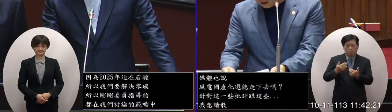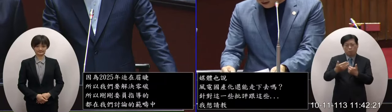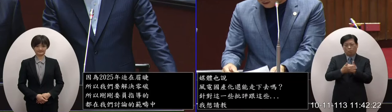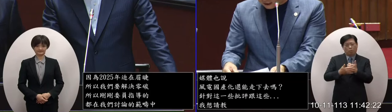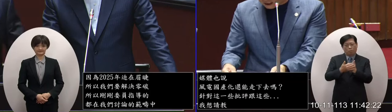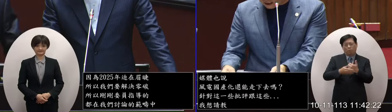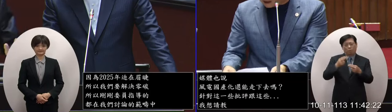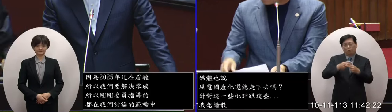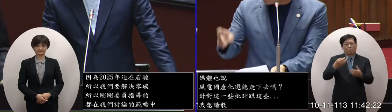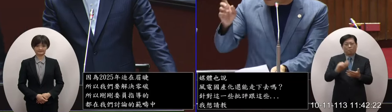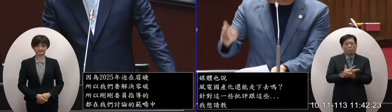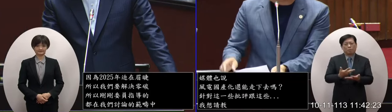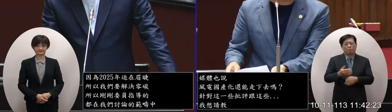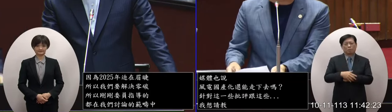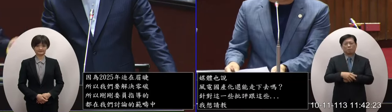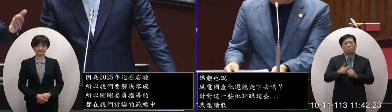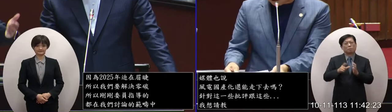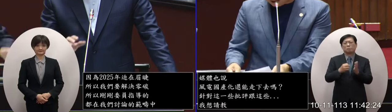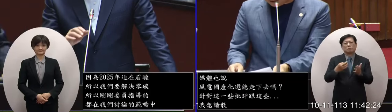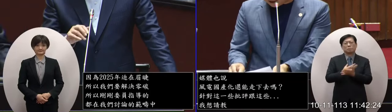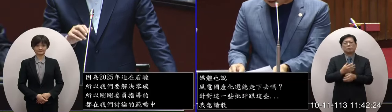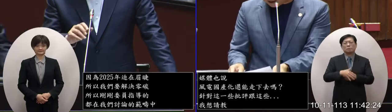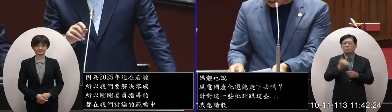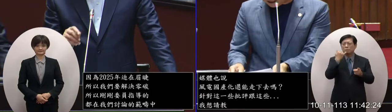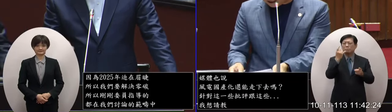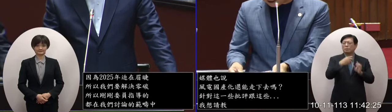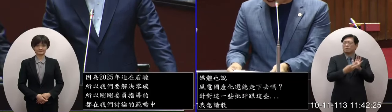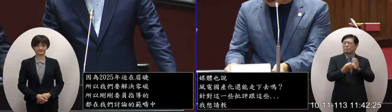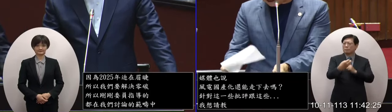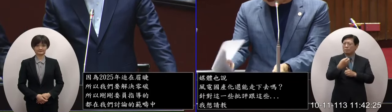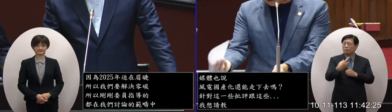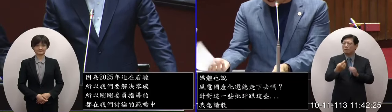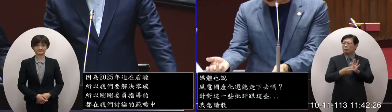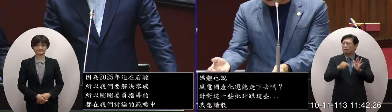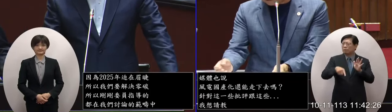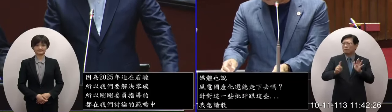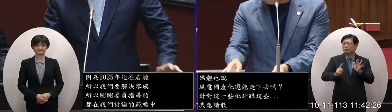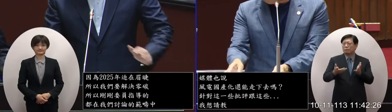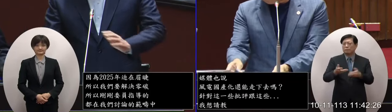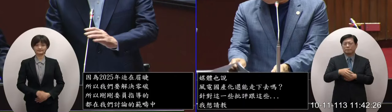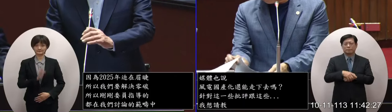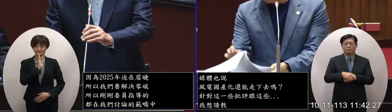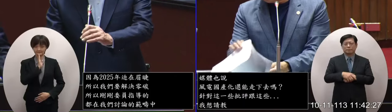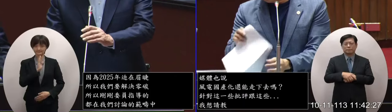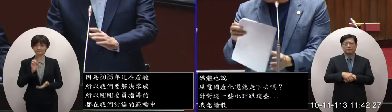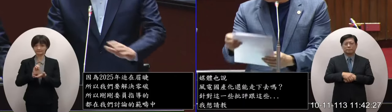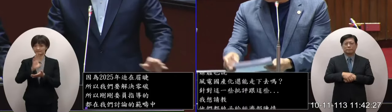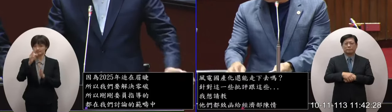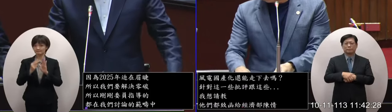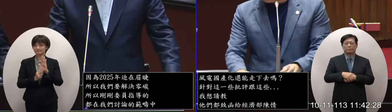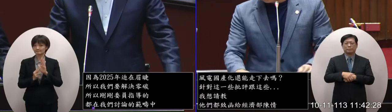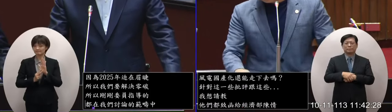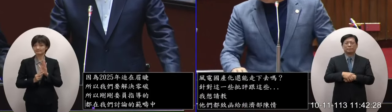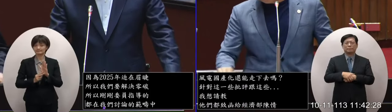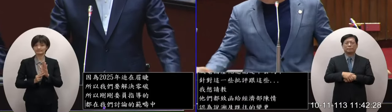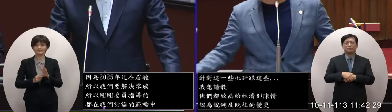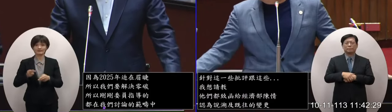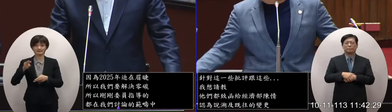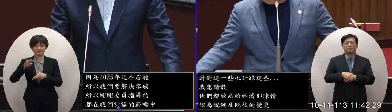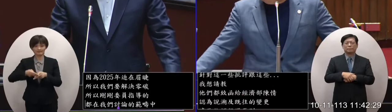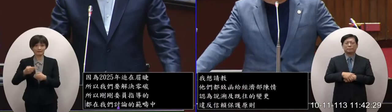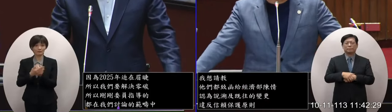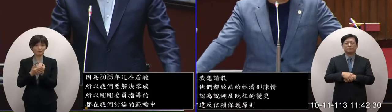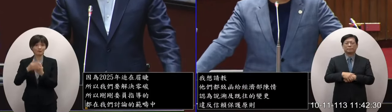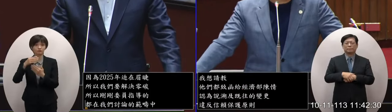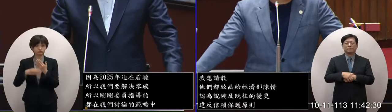则。那我现在给你时间不多了。那可不可以稍微讲一下，解释一下，部长？ 是，报告委员，这个信赖保护原